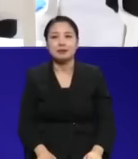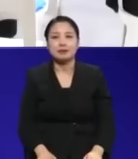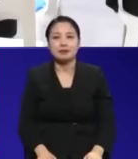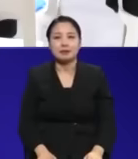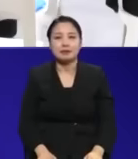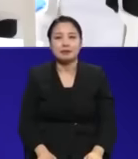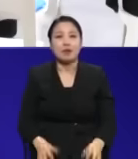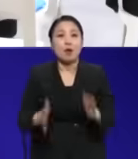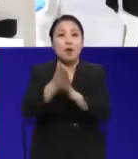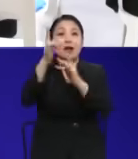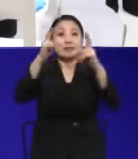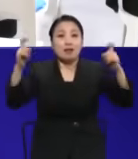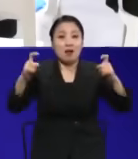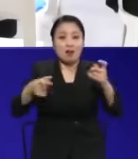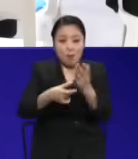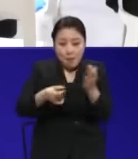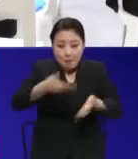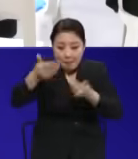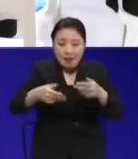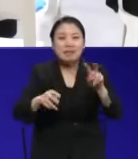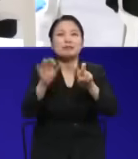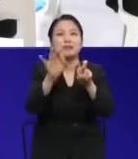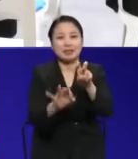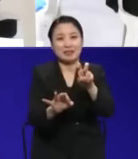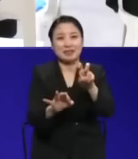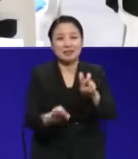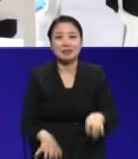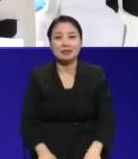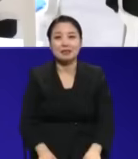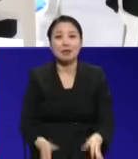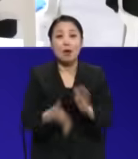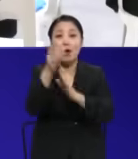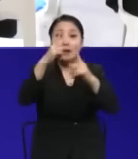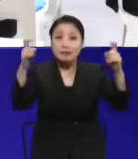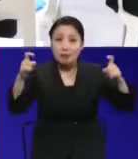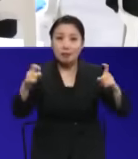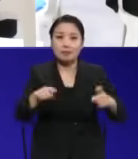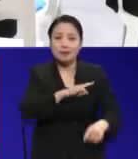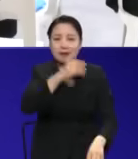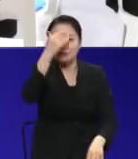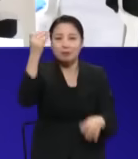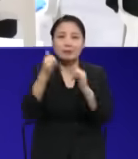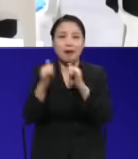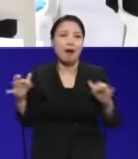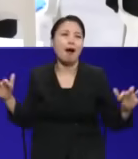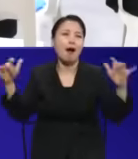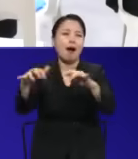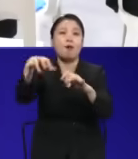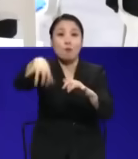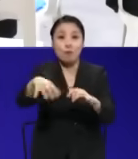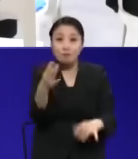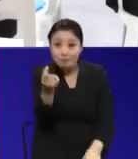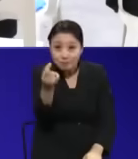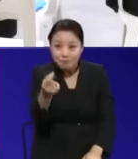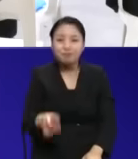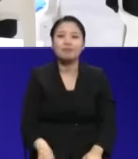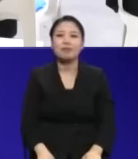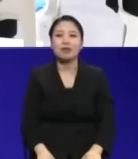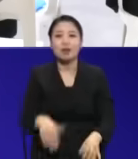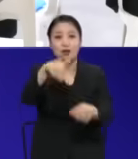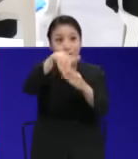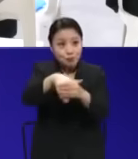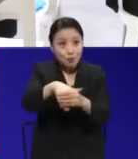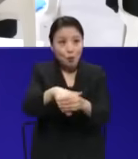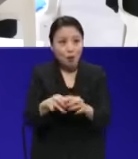네, 화성을 아직 개표율 20%대입니다. 근데 화성을 가장 젊은 유권자들이 모여있다 이렇게 했었는데